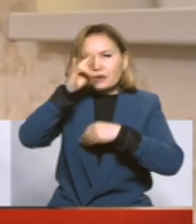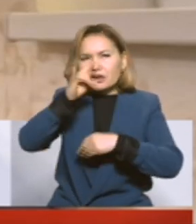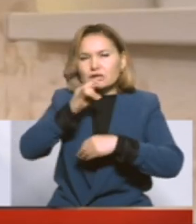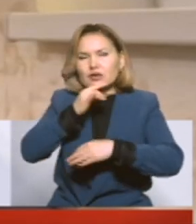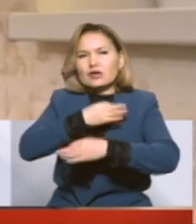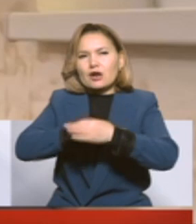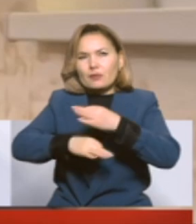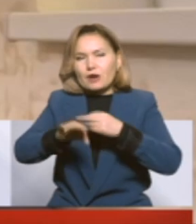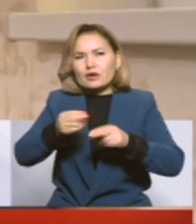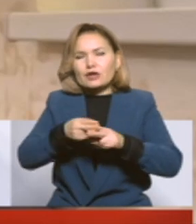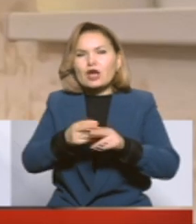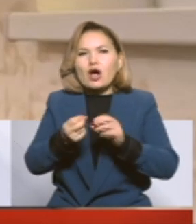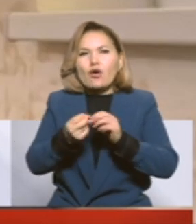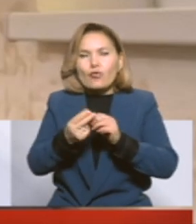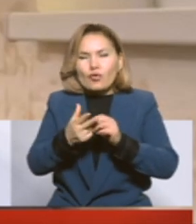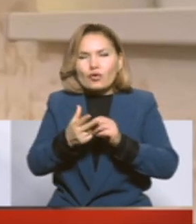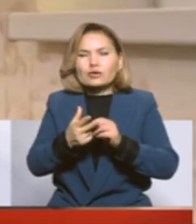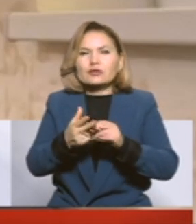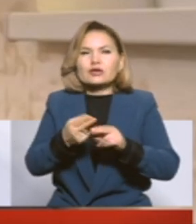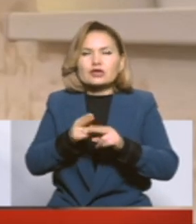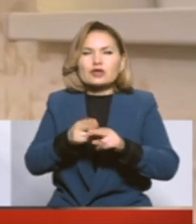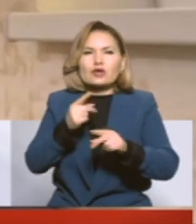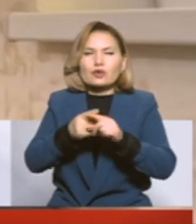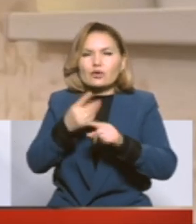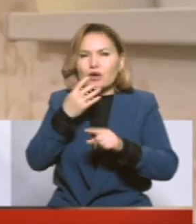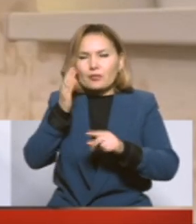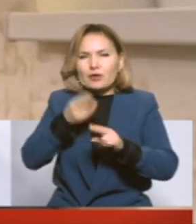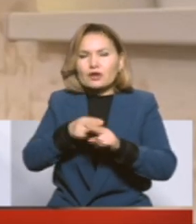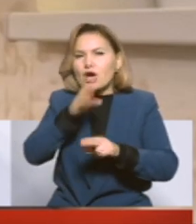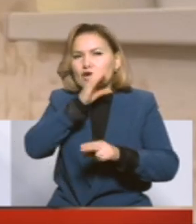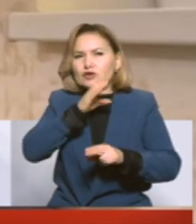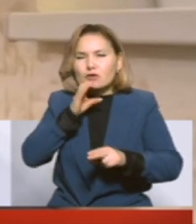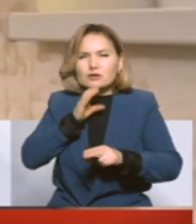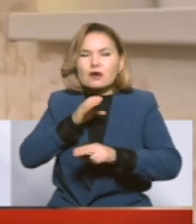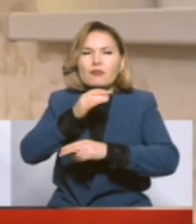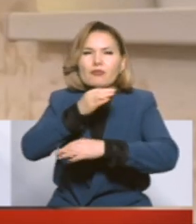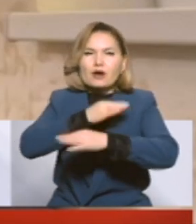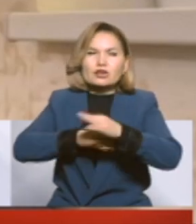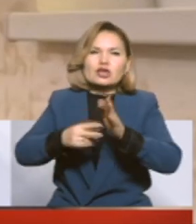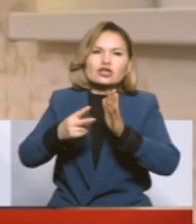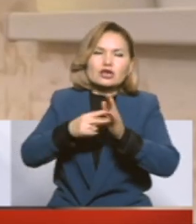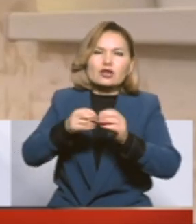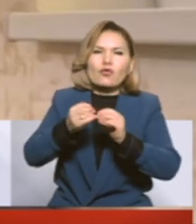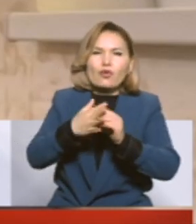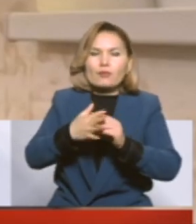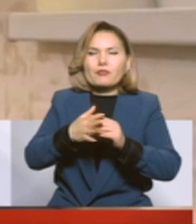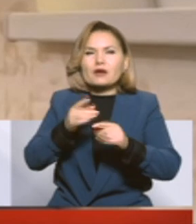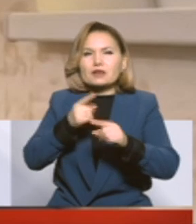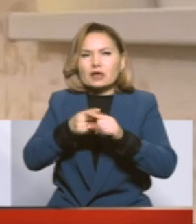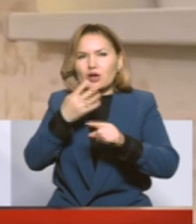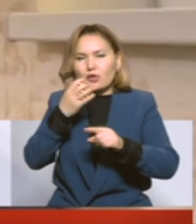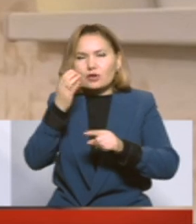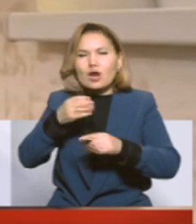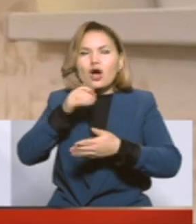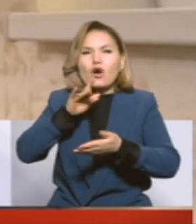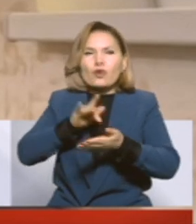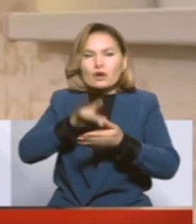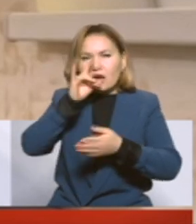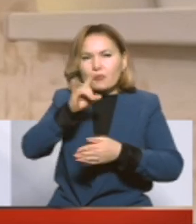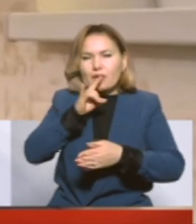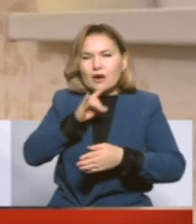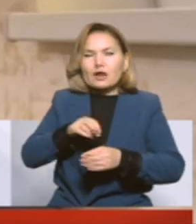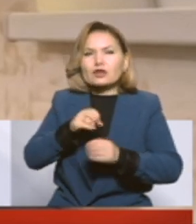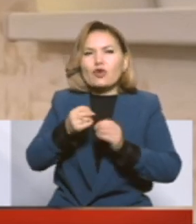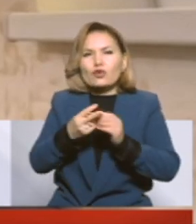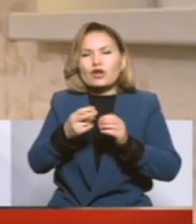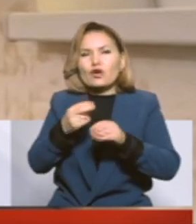шығысында 13-20 градус жылы. Республиканың солтүстік батысында, солтүстігінде 7-15 градус жылы. Орталықта 12-17 градус